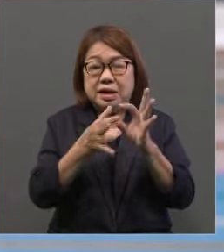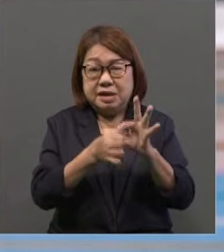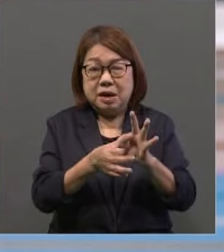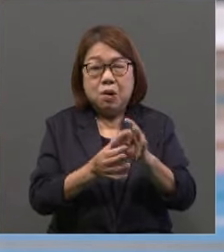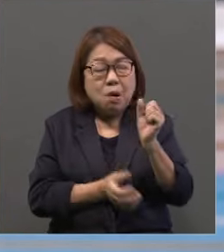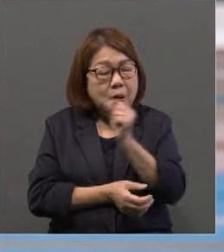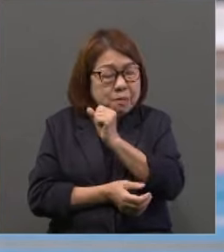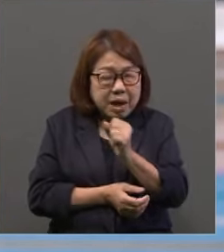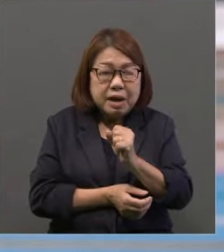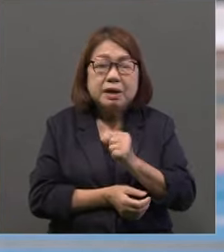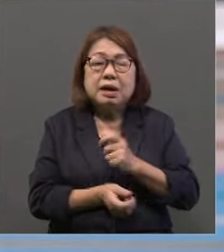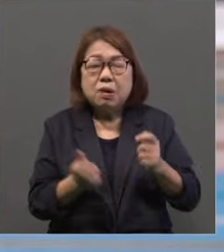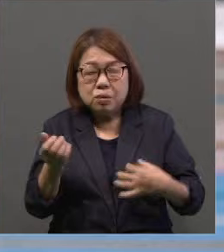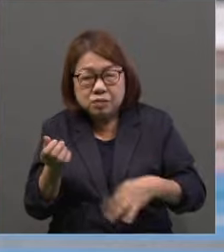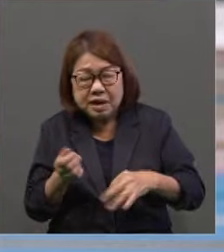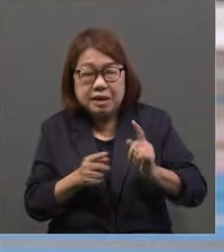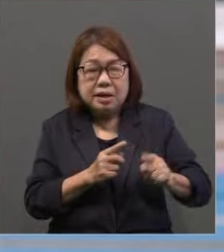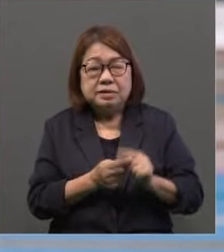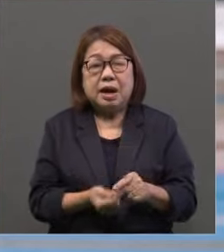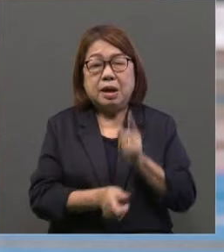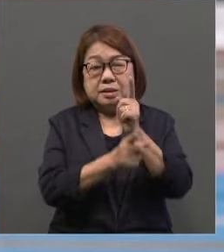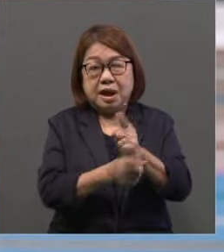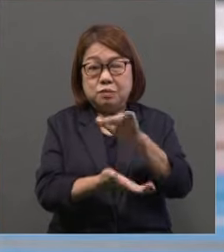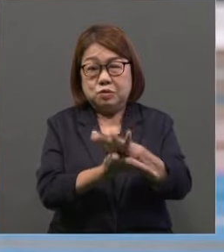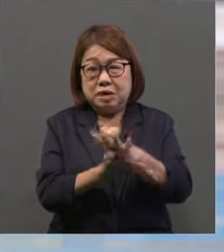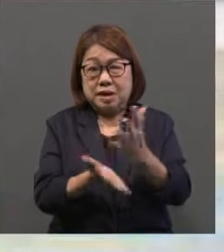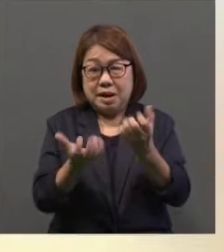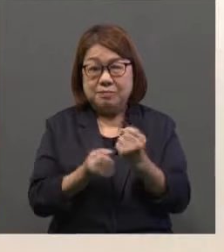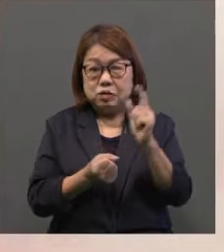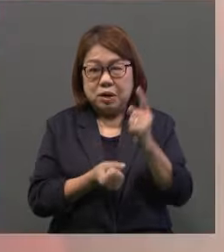ที่เขารับนักดนตรีอยู่แล้วเขามีโควต้านะ